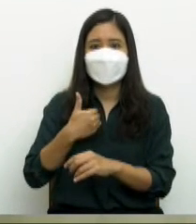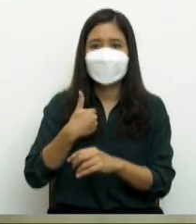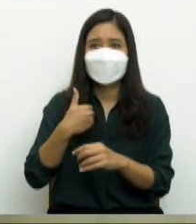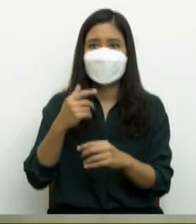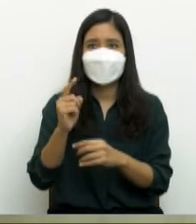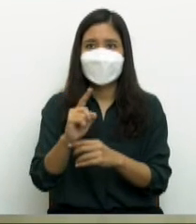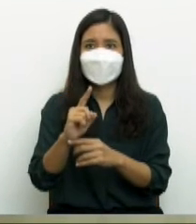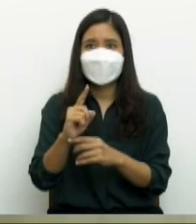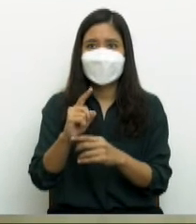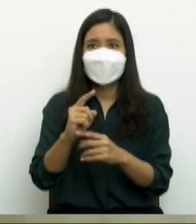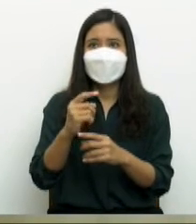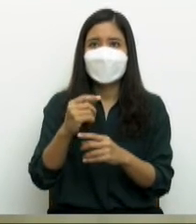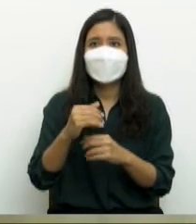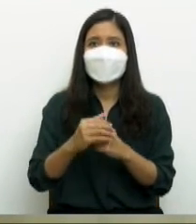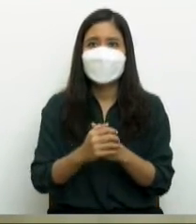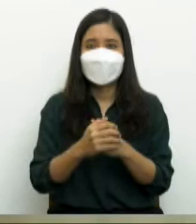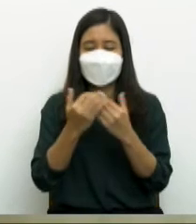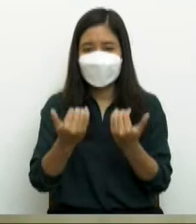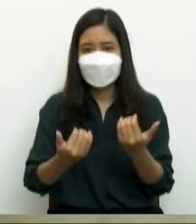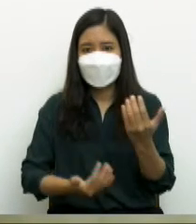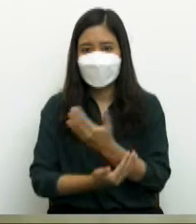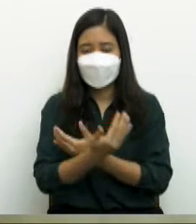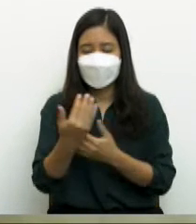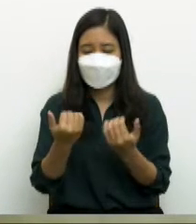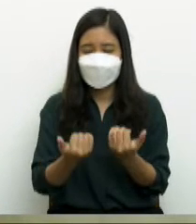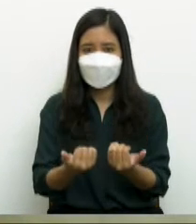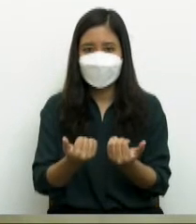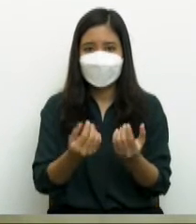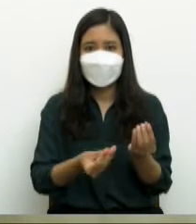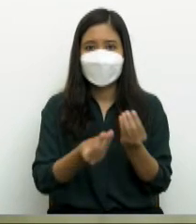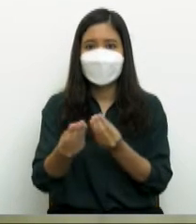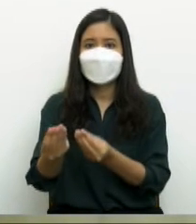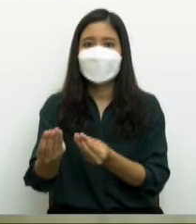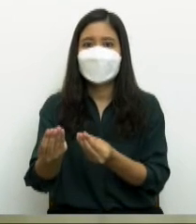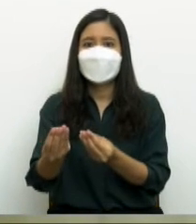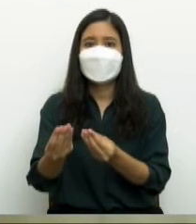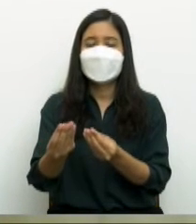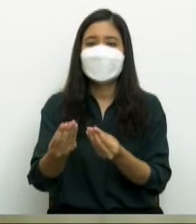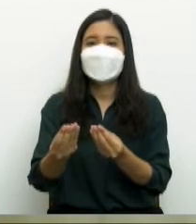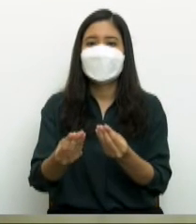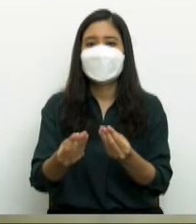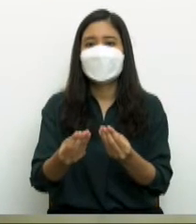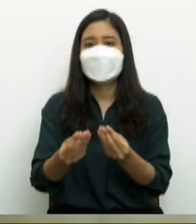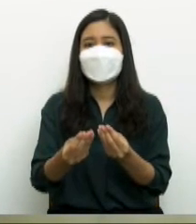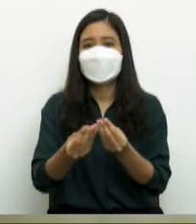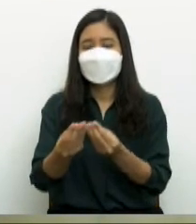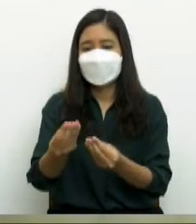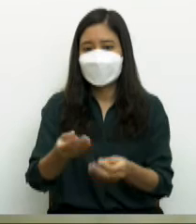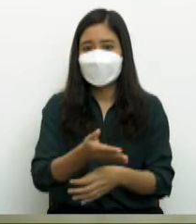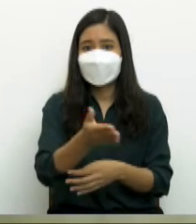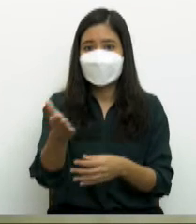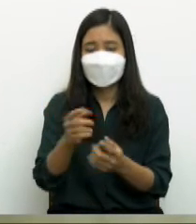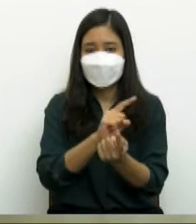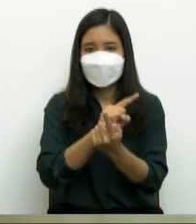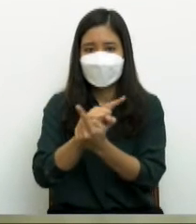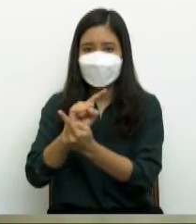ส่งโดยตรงก็ถือโอกาสอยู่ที่ห้องไหมครับเพื่อลดการพบปะผู้คนนะ